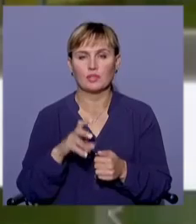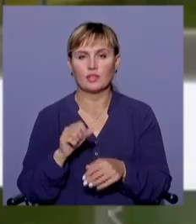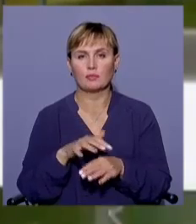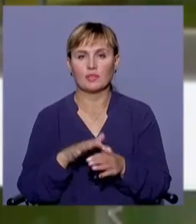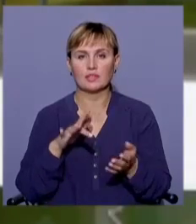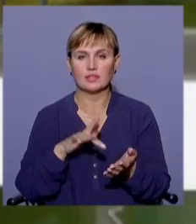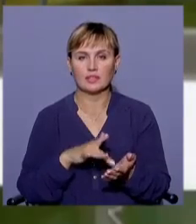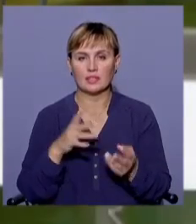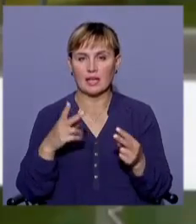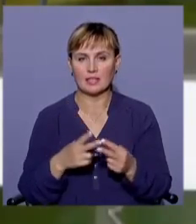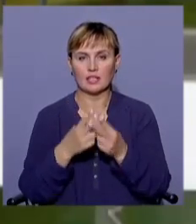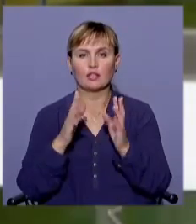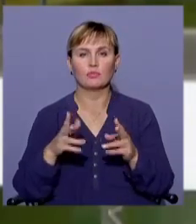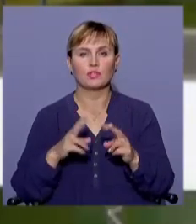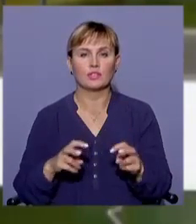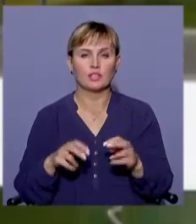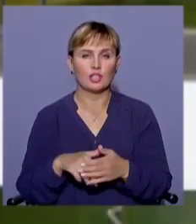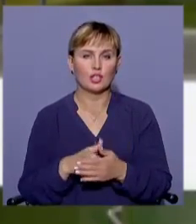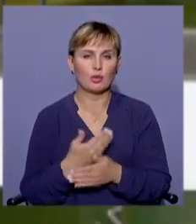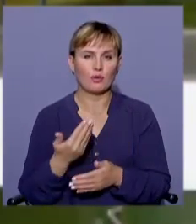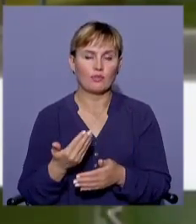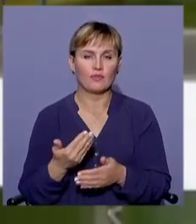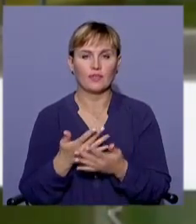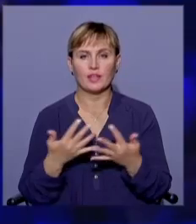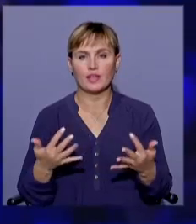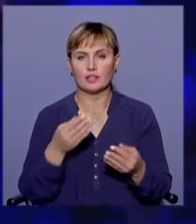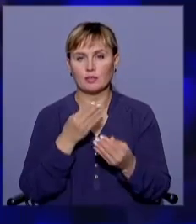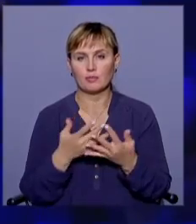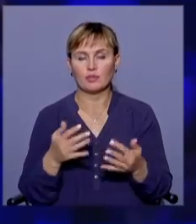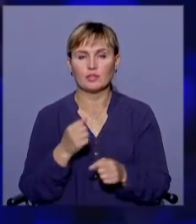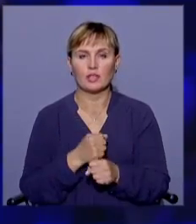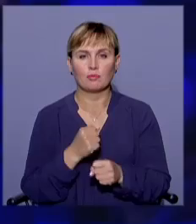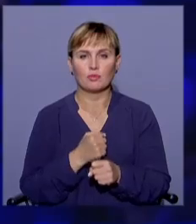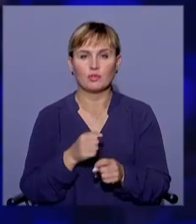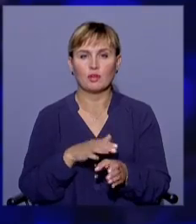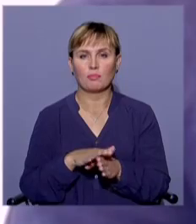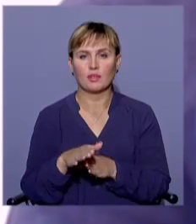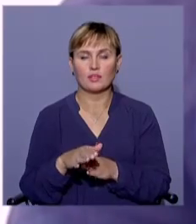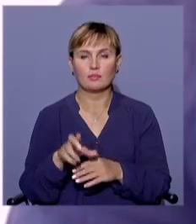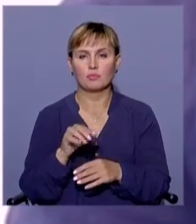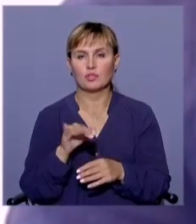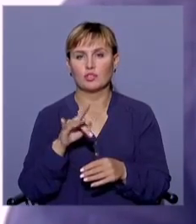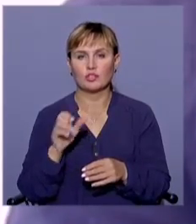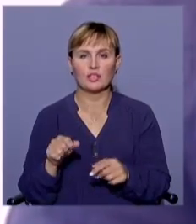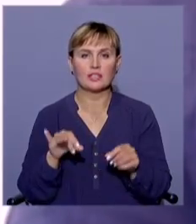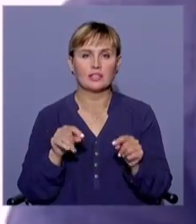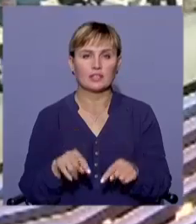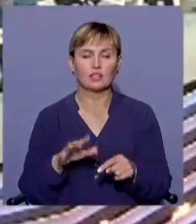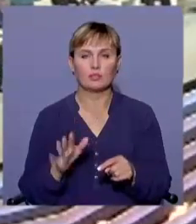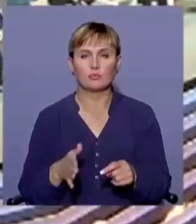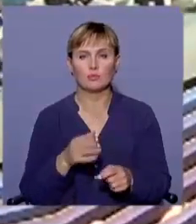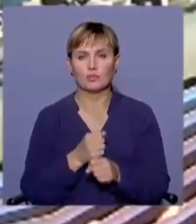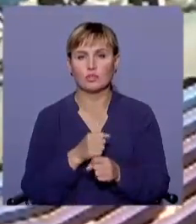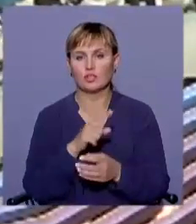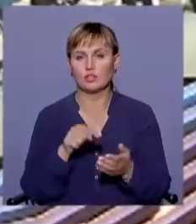центра Астана будут тестироваться новые финтехпродукты. Заработает полноценная биржа. Здесь же будут решаться